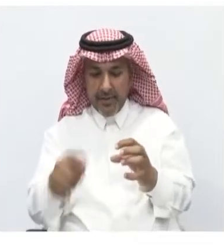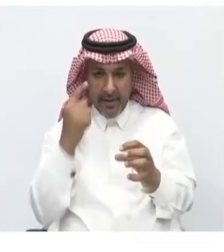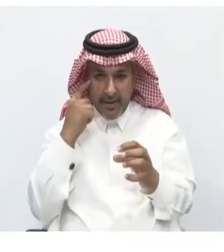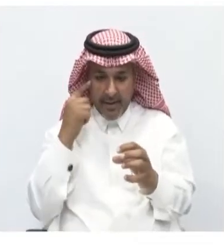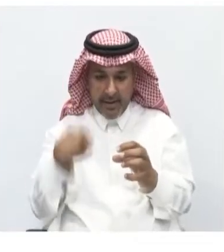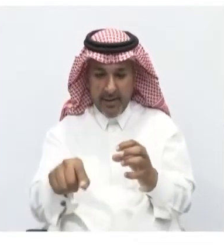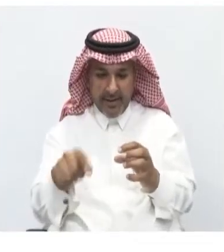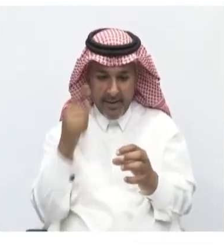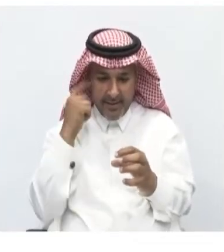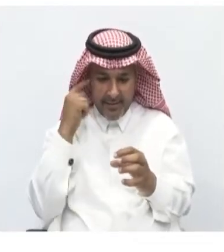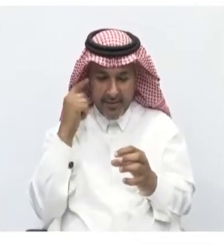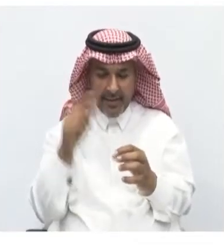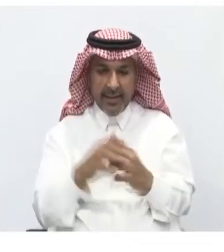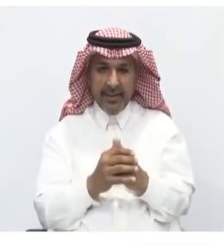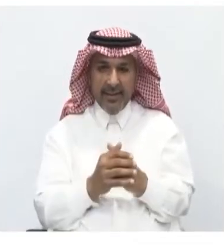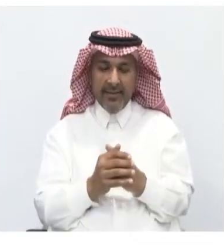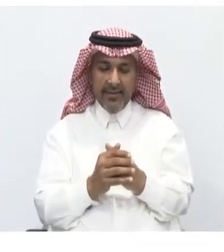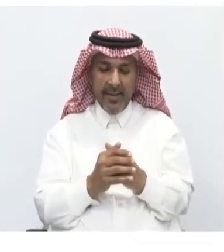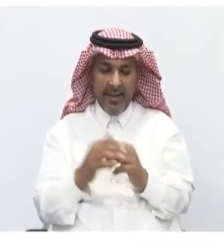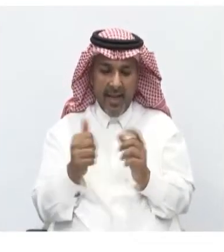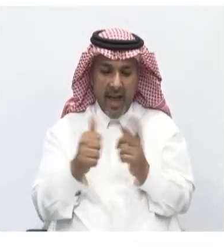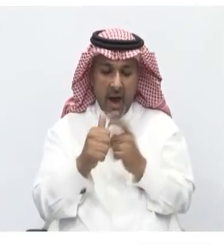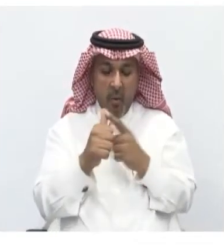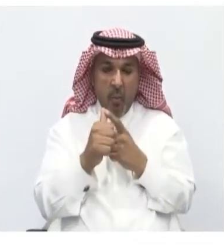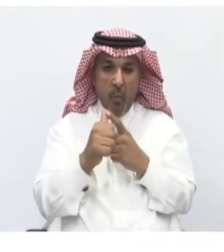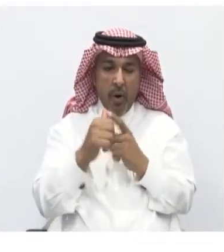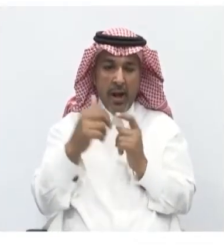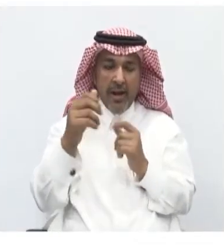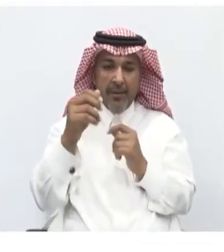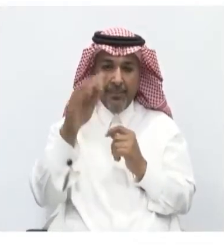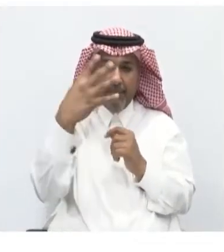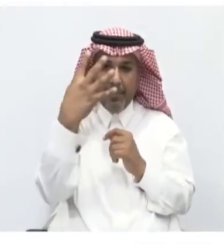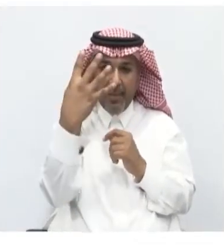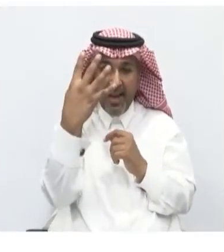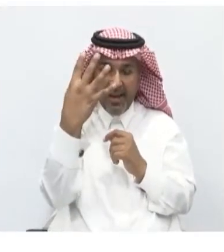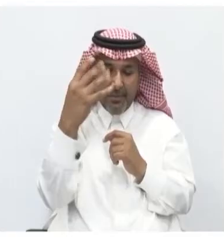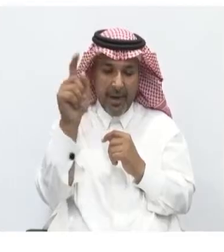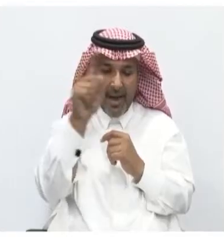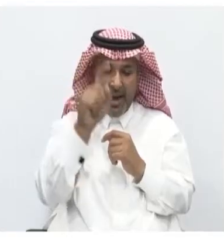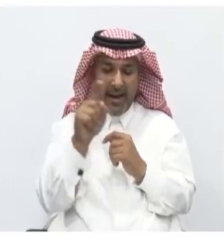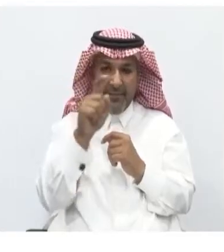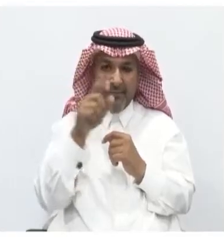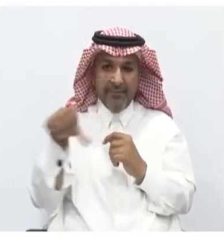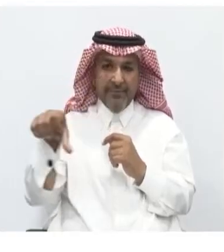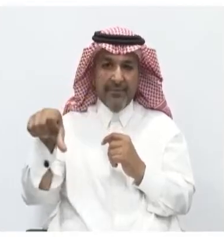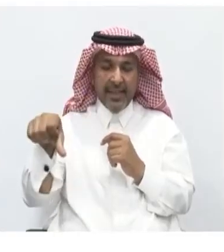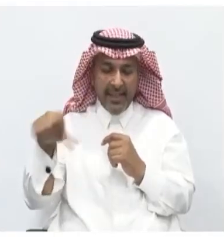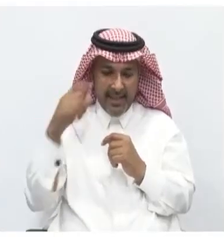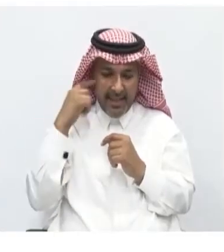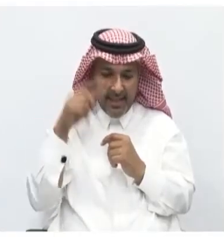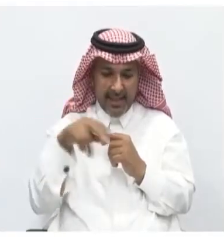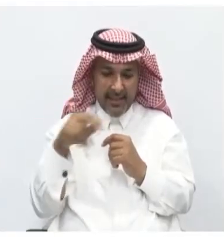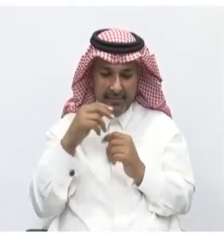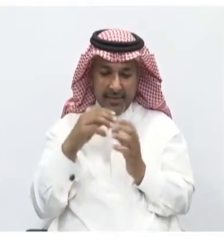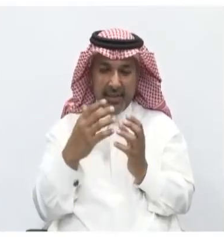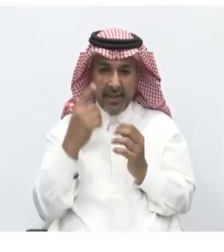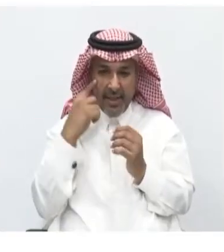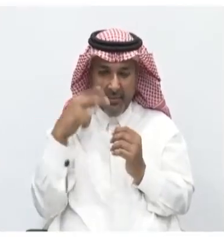اكسيد الحديد الثلاثي كتله المركب الجديد مساويه لكتله مادتي التفاعل